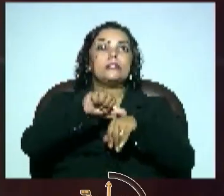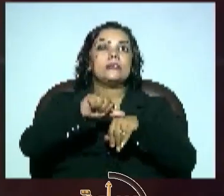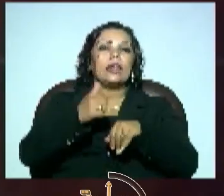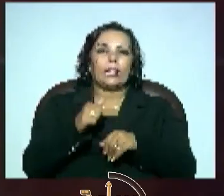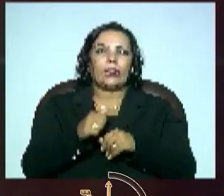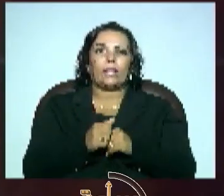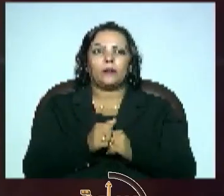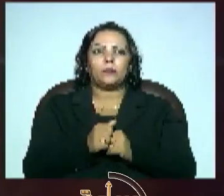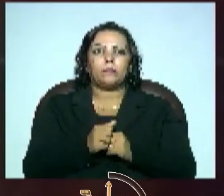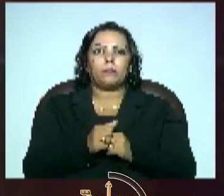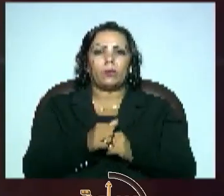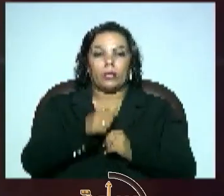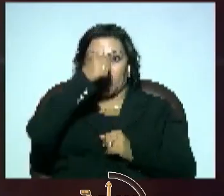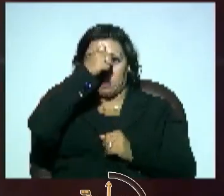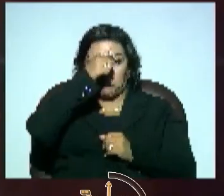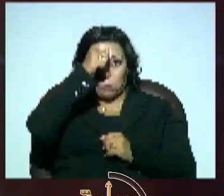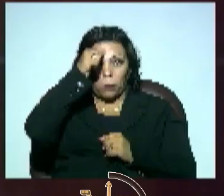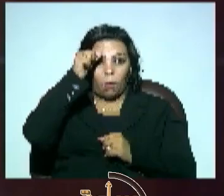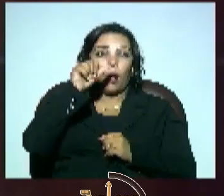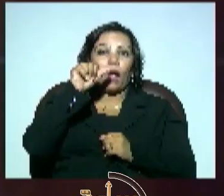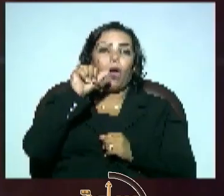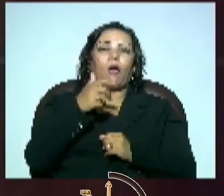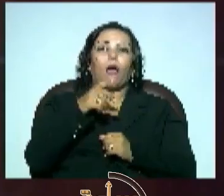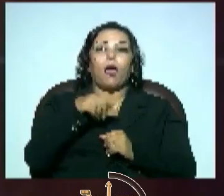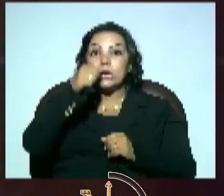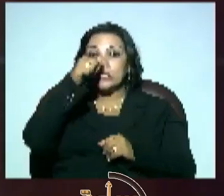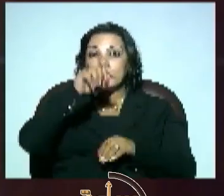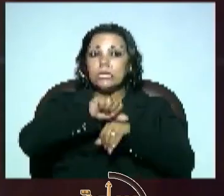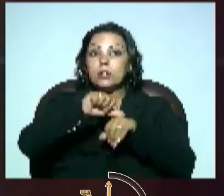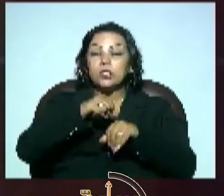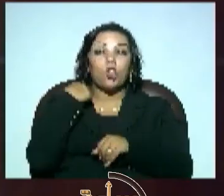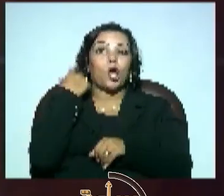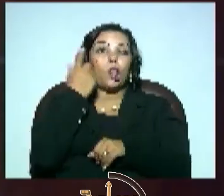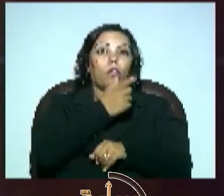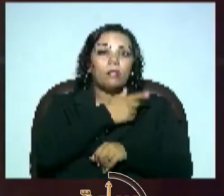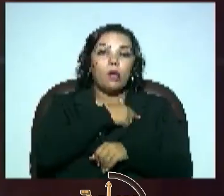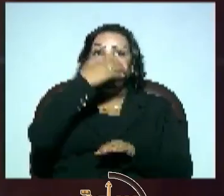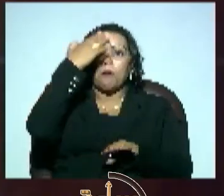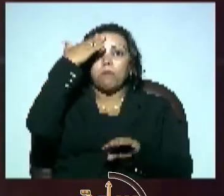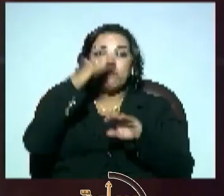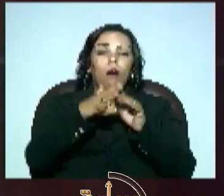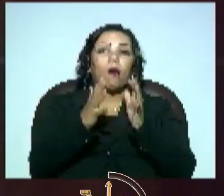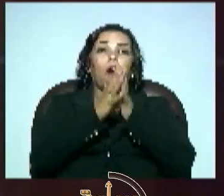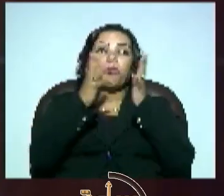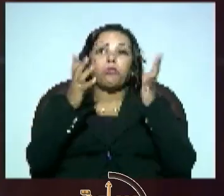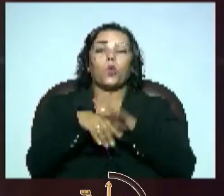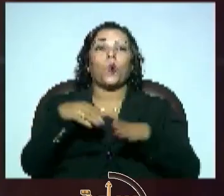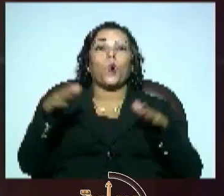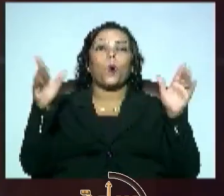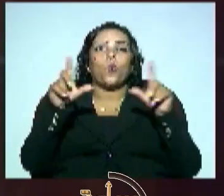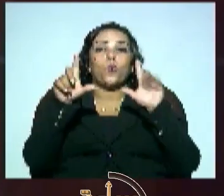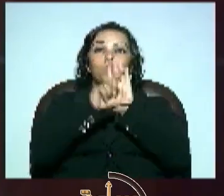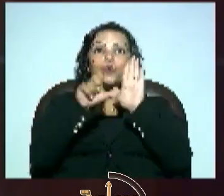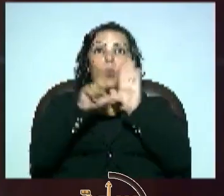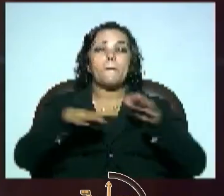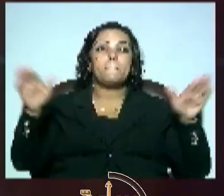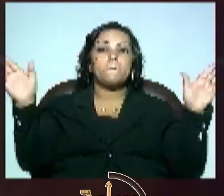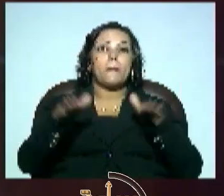الانديل يعني ابونا يجد هنه بيه، وعنده زيت القديسين والبركات وصور الملاك مخائيل حوالين